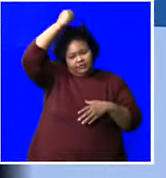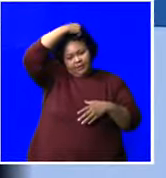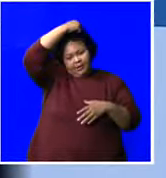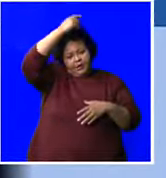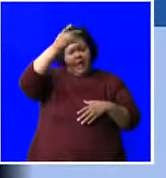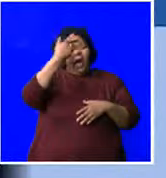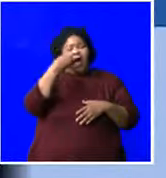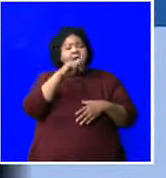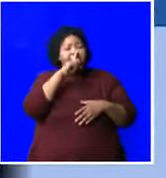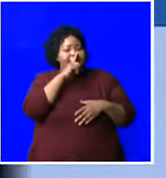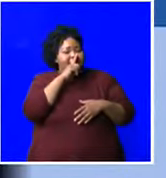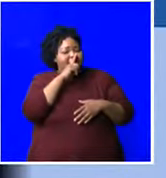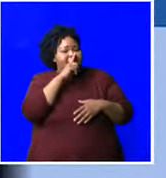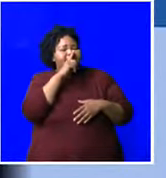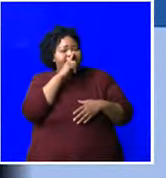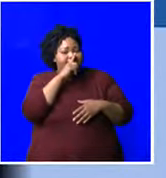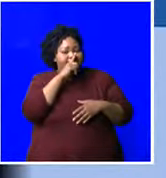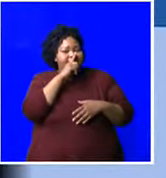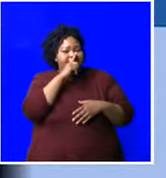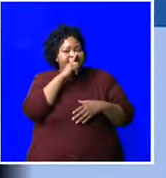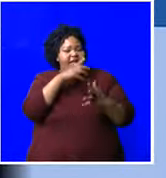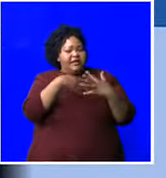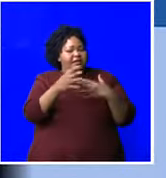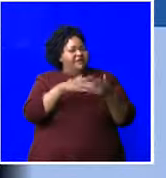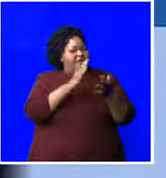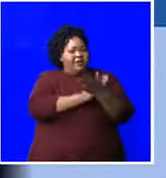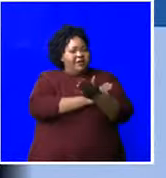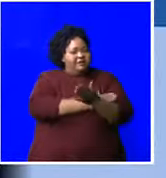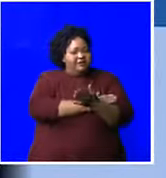si isuka ibe kulenye